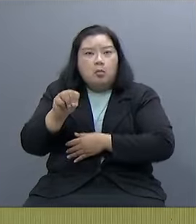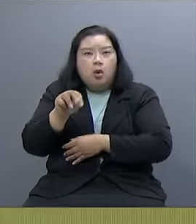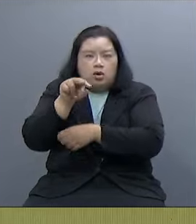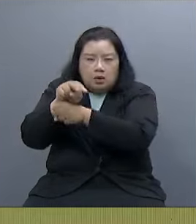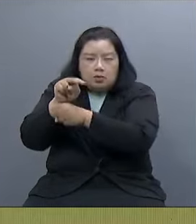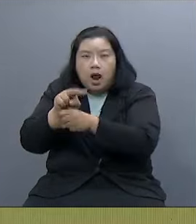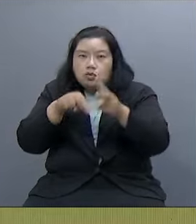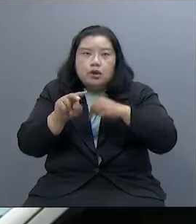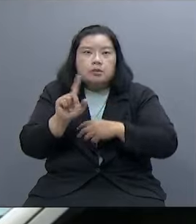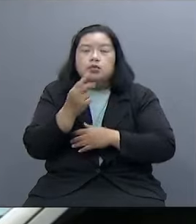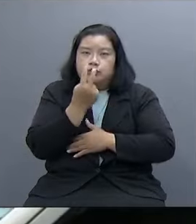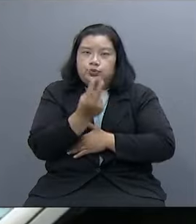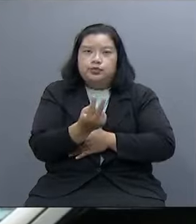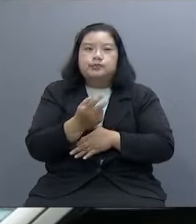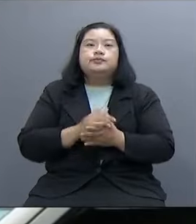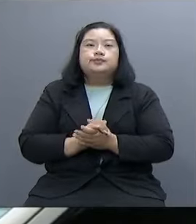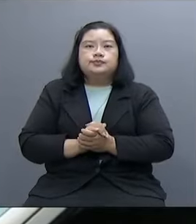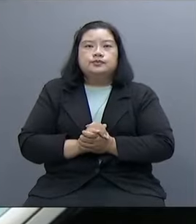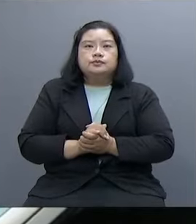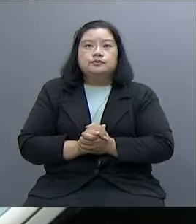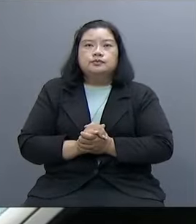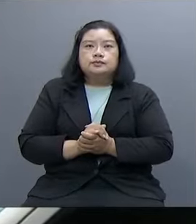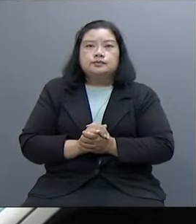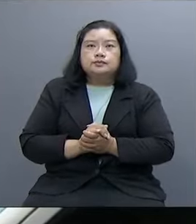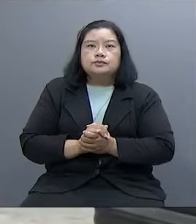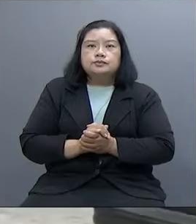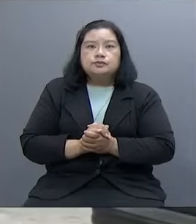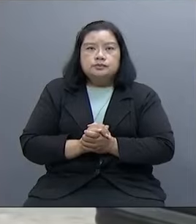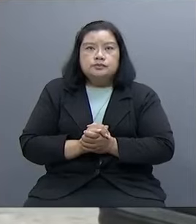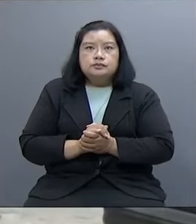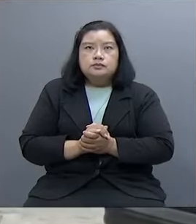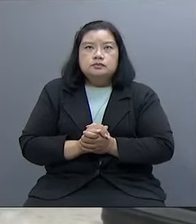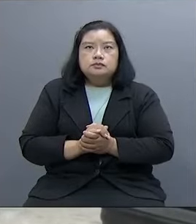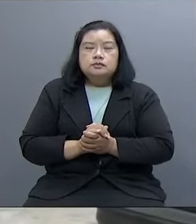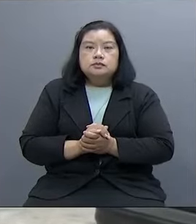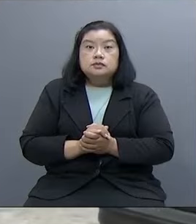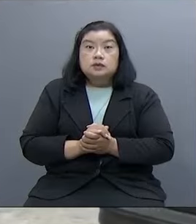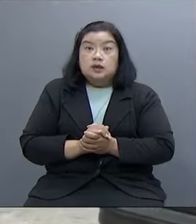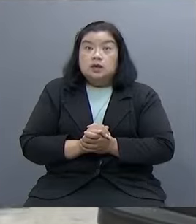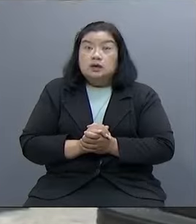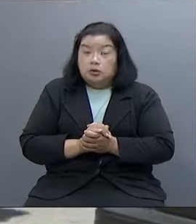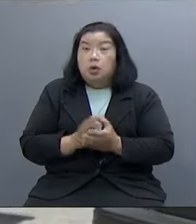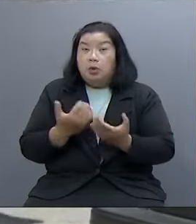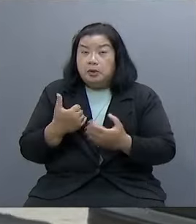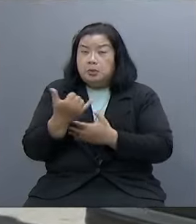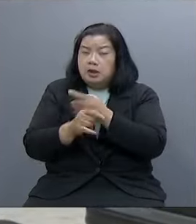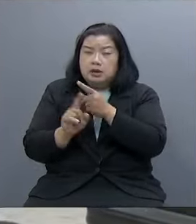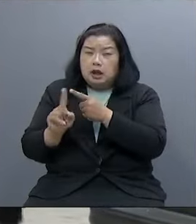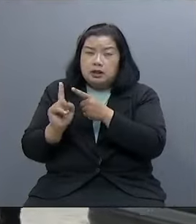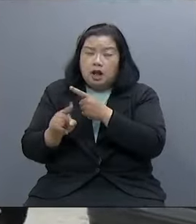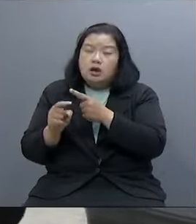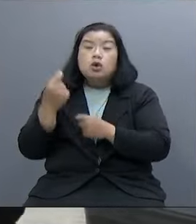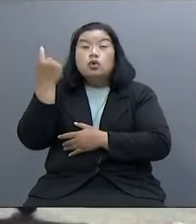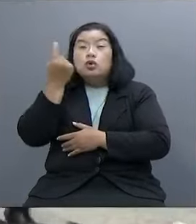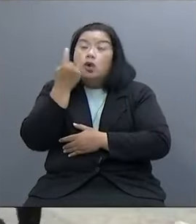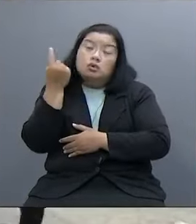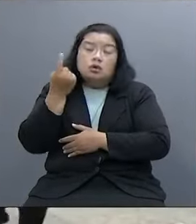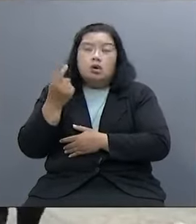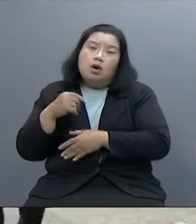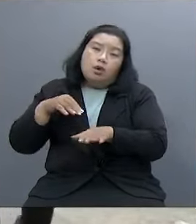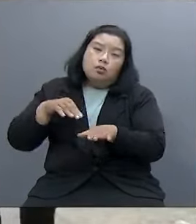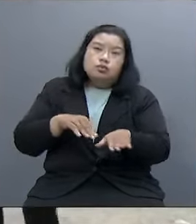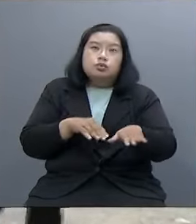ไปดูกันค่ะนี่แหละค่ะคุณผู้ชมแน่นอนว่าพอมีชาวต่างชาติมาก็จะต้องมีนักท่องเ